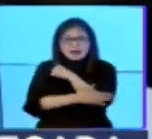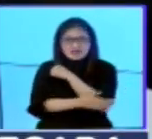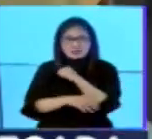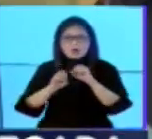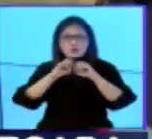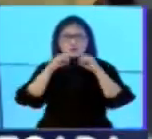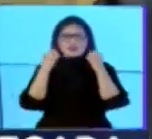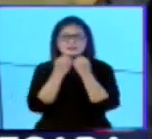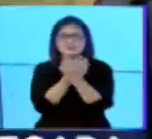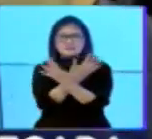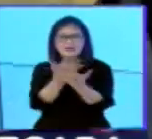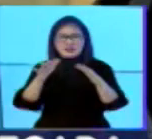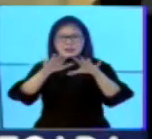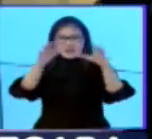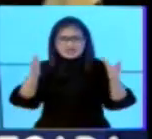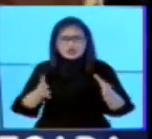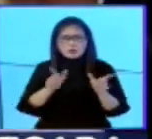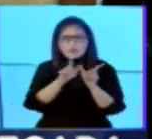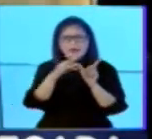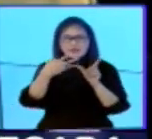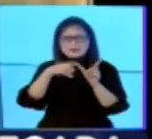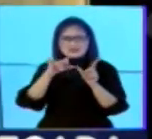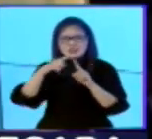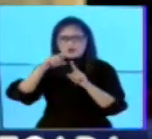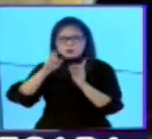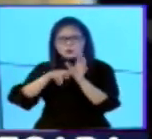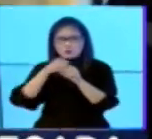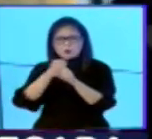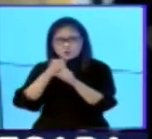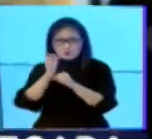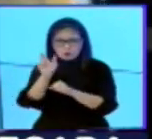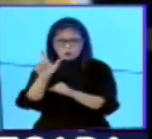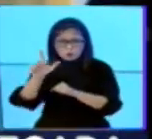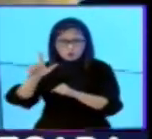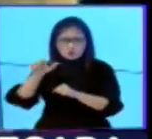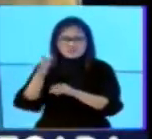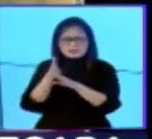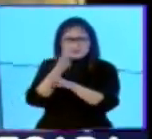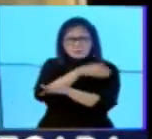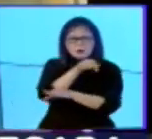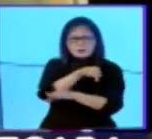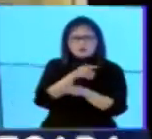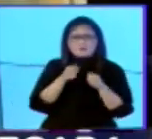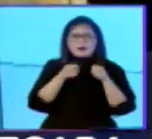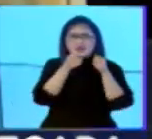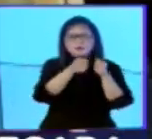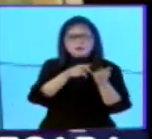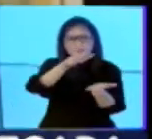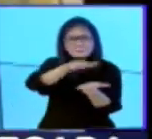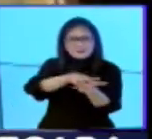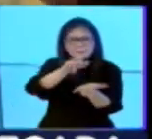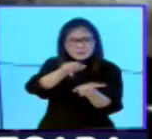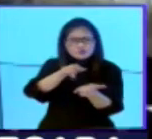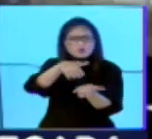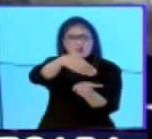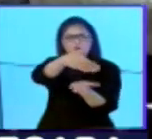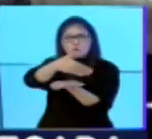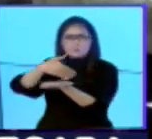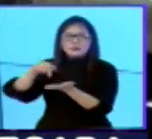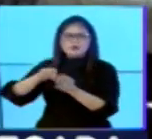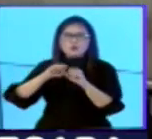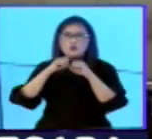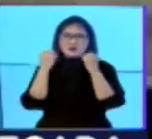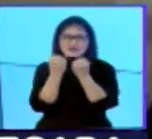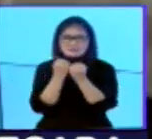Ormas Kandang Wesi Tunggul Rahayu. Sebelumnya, saat pengajukan legalitas sampul dokumen yang diajukan Ormas Kandang Wesi Tunggul